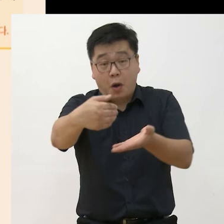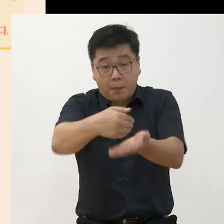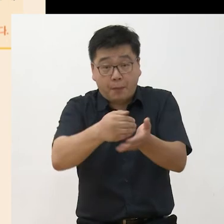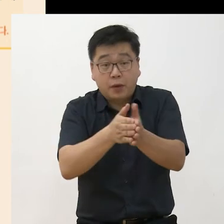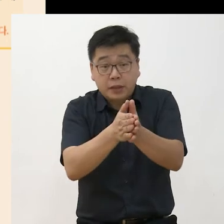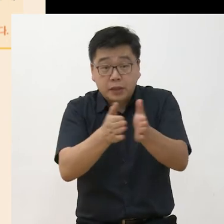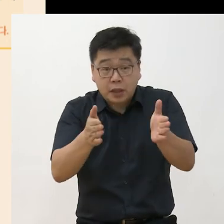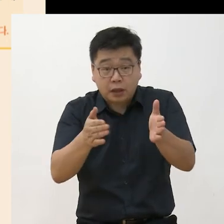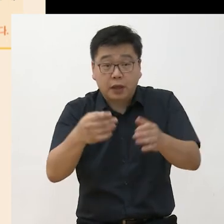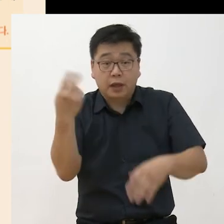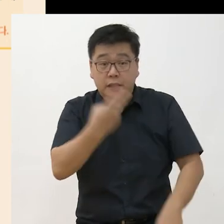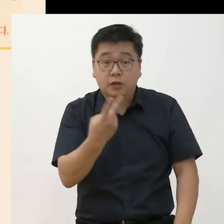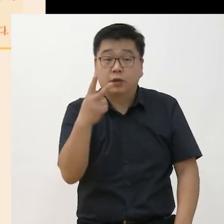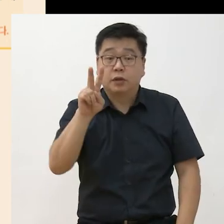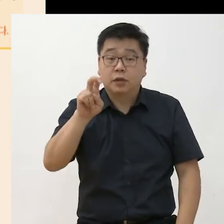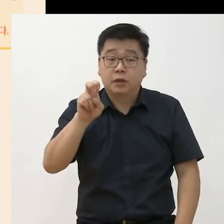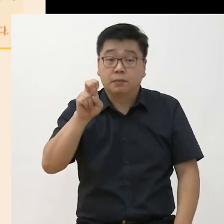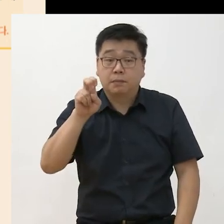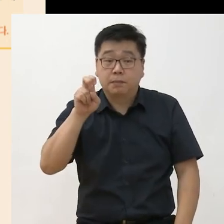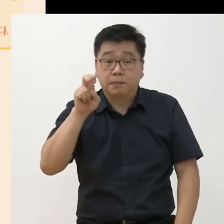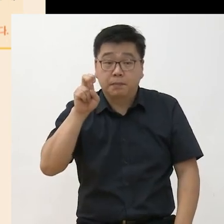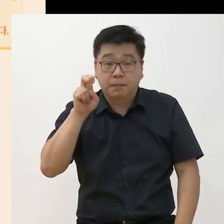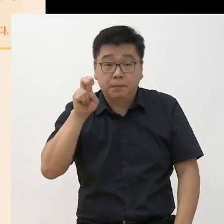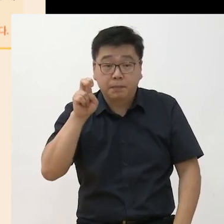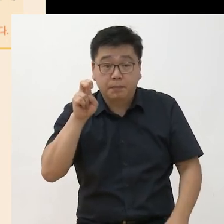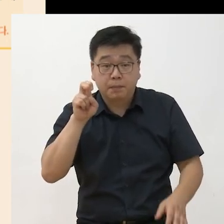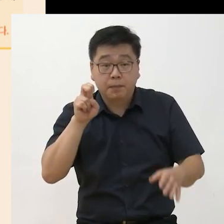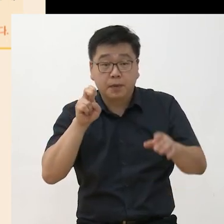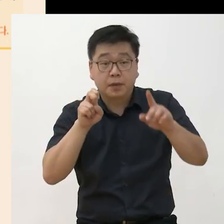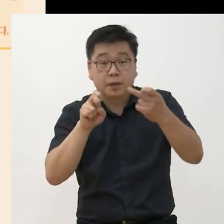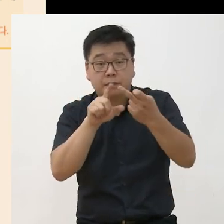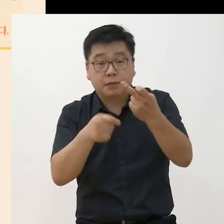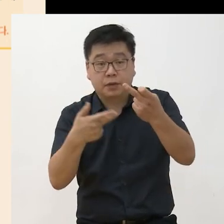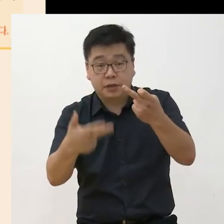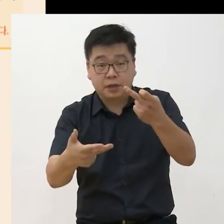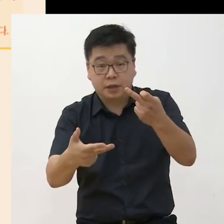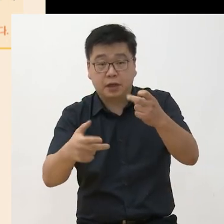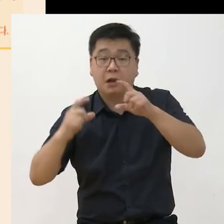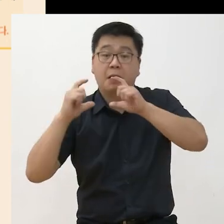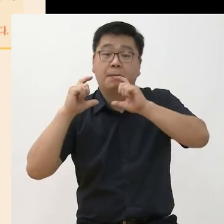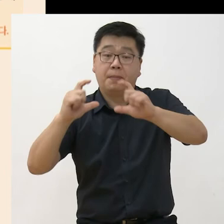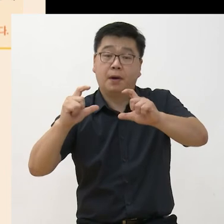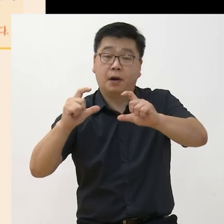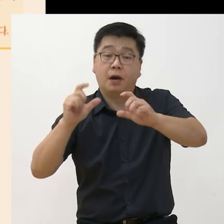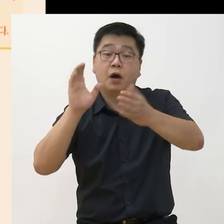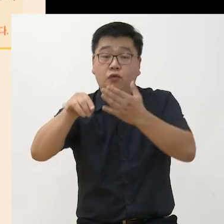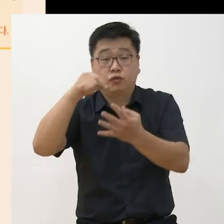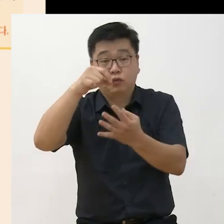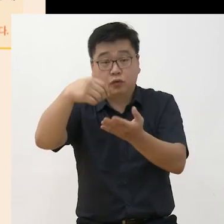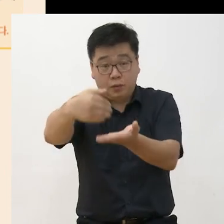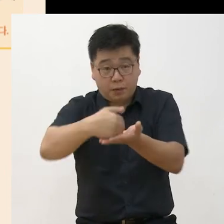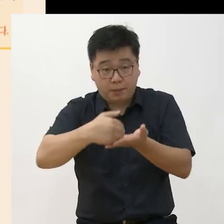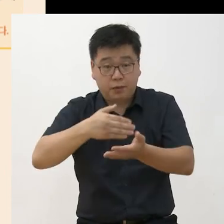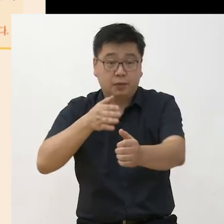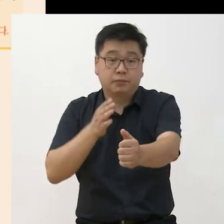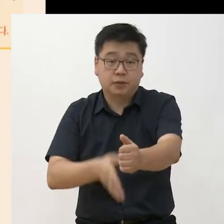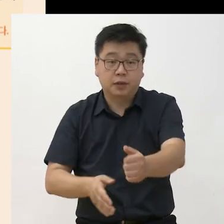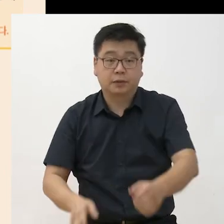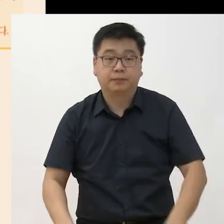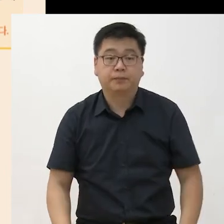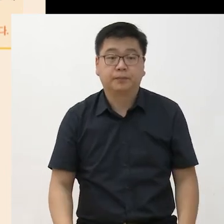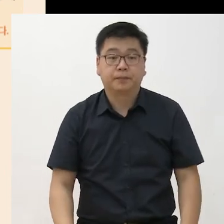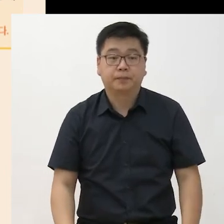2020년 11월 10일 날 그때 이제 이건 별도로 다시 저희가 공모 그 발표를 할 예정이고요.